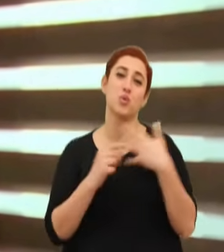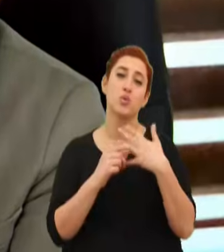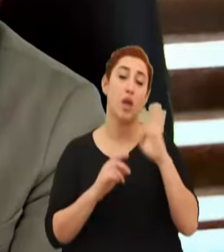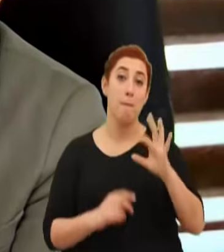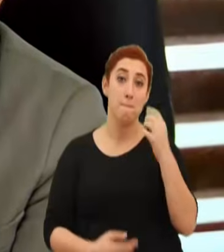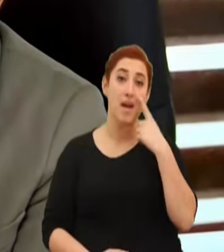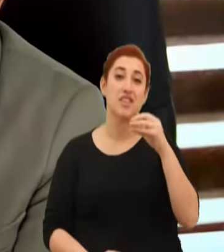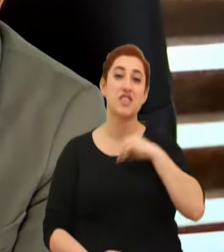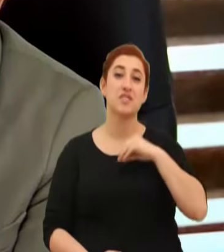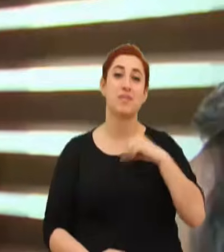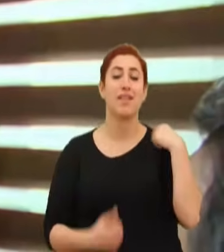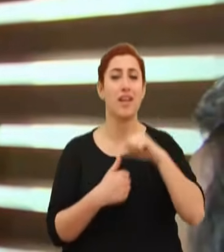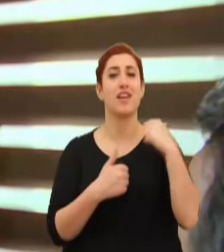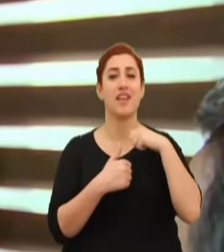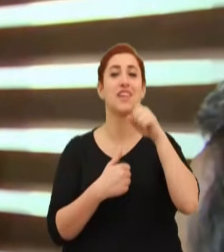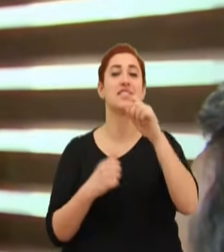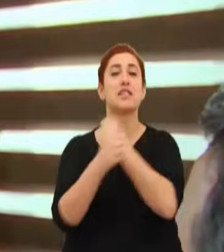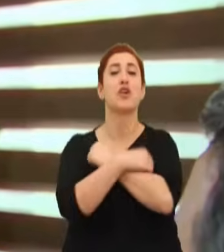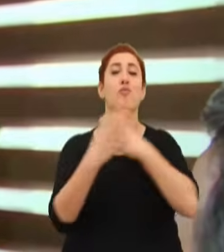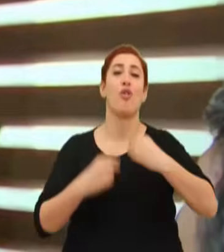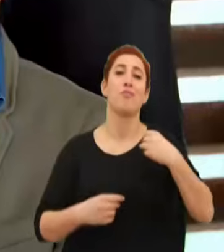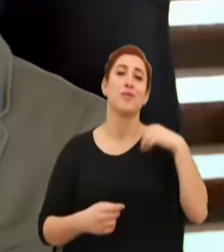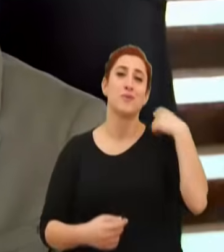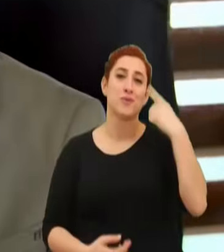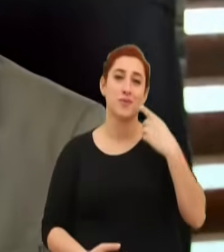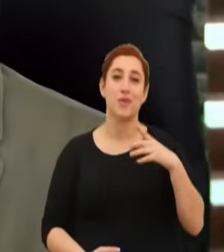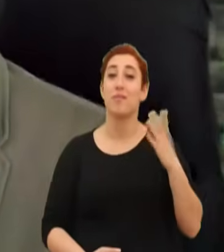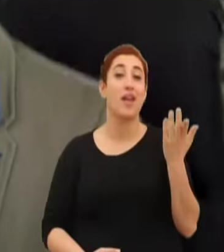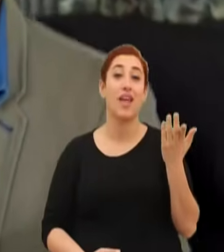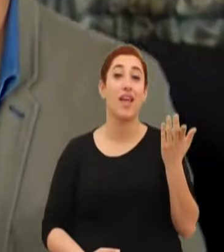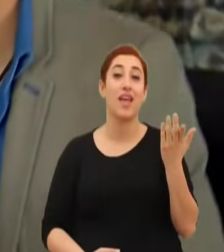her baktığımda içimden tekrar tekrar size sarılmak geliyor.